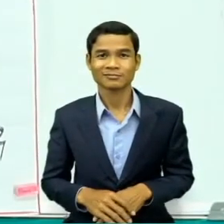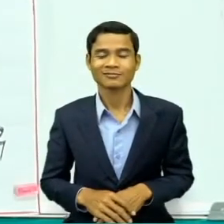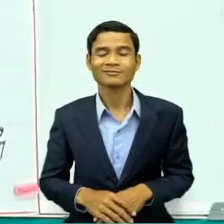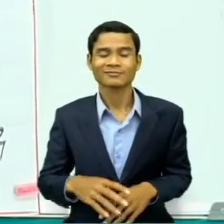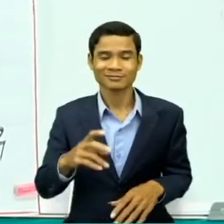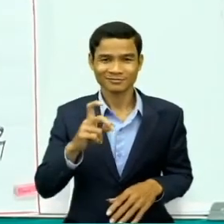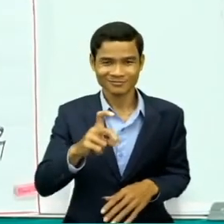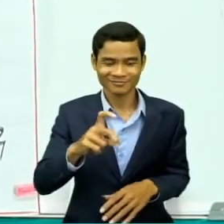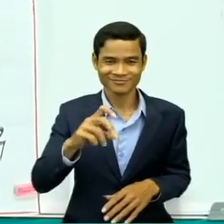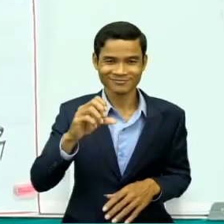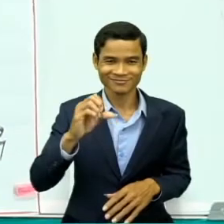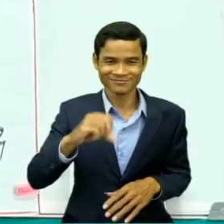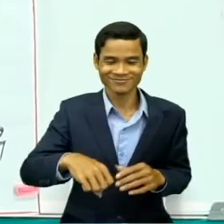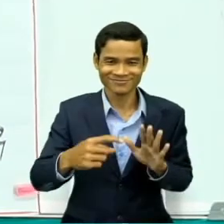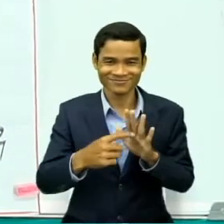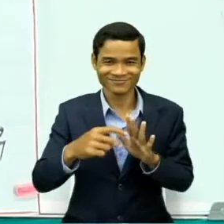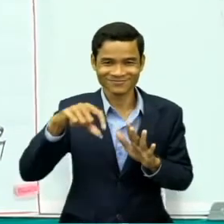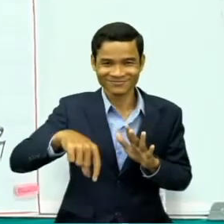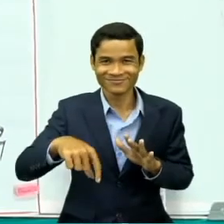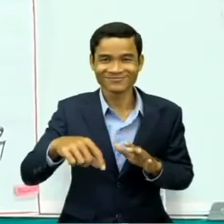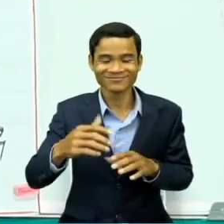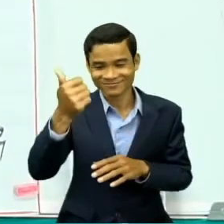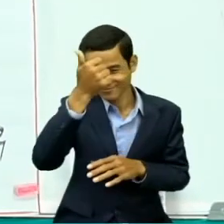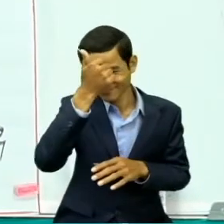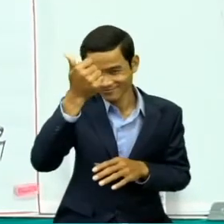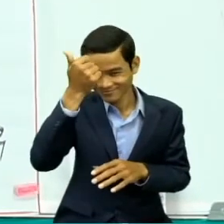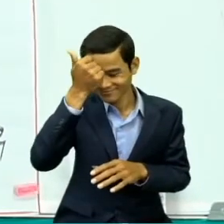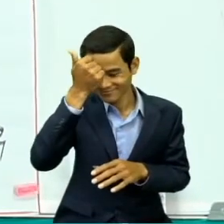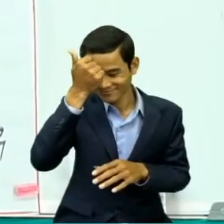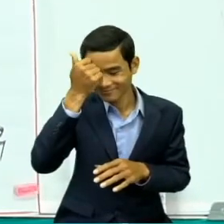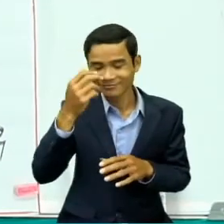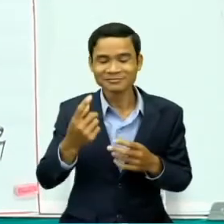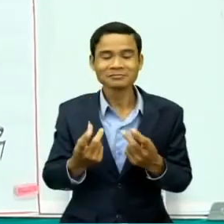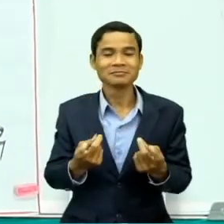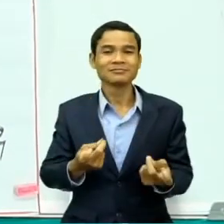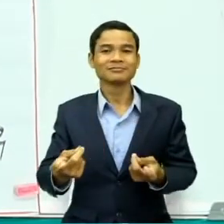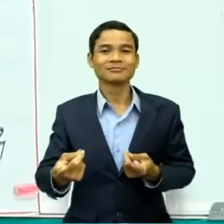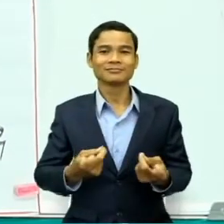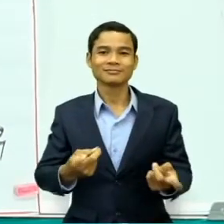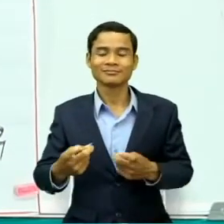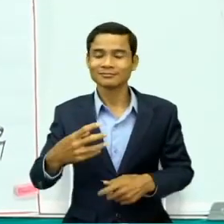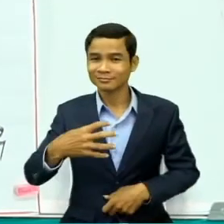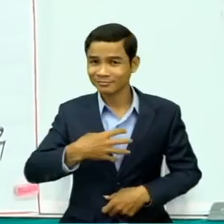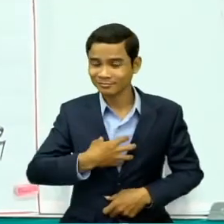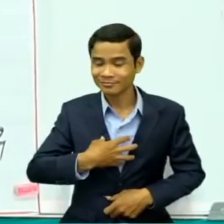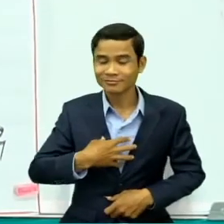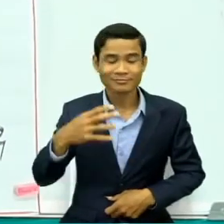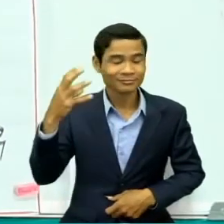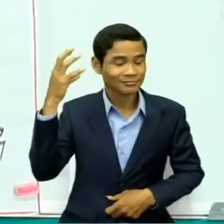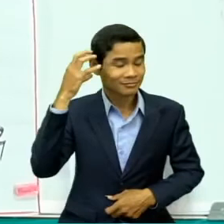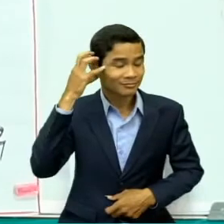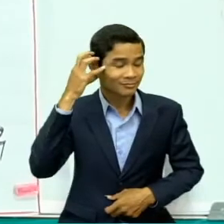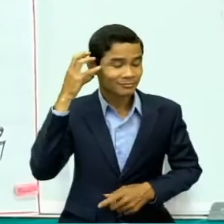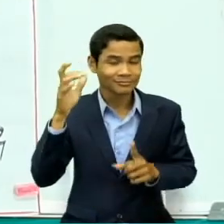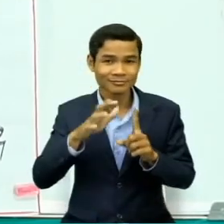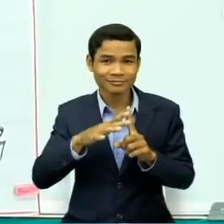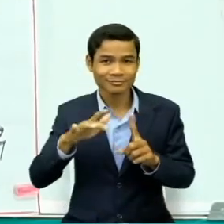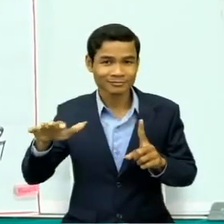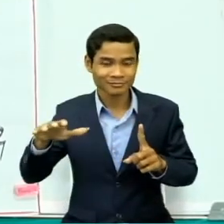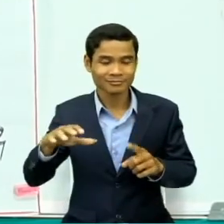plok phlật nấc phlật phlên chong sđap phlên